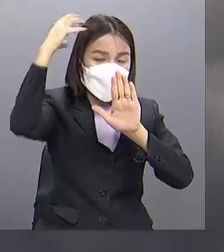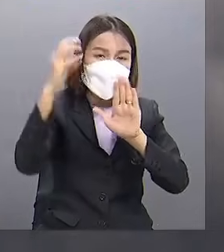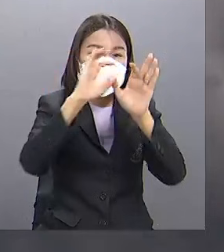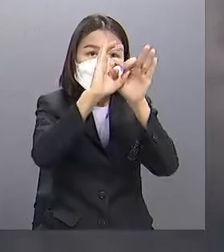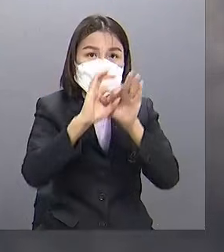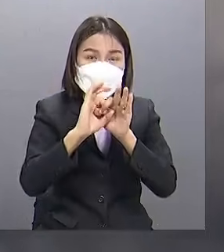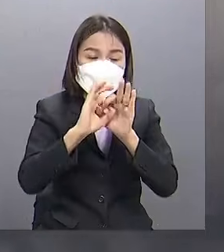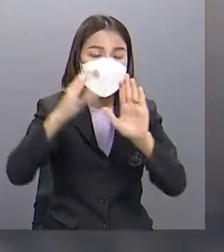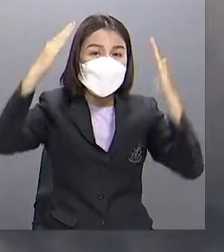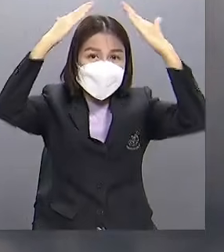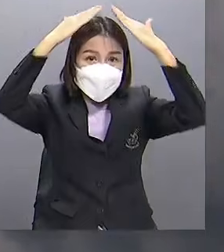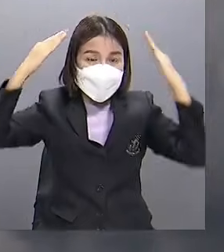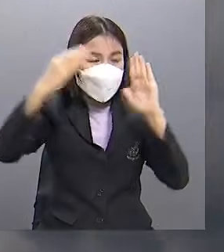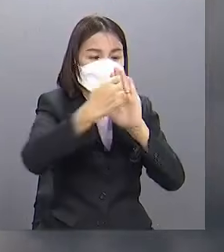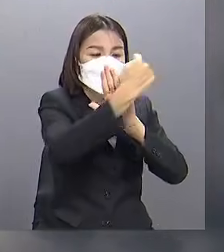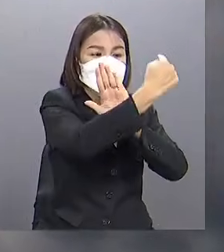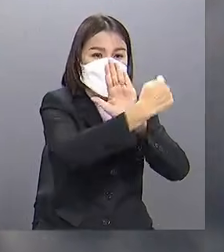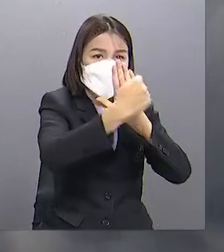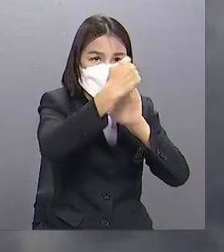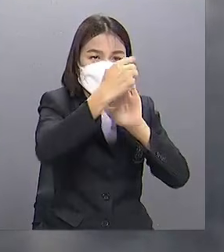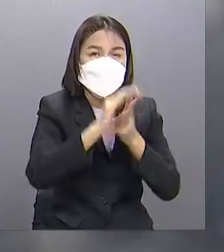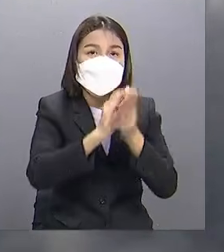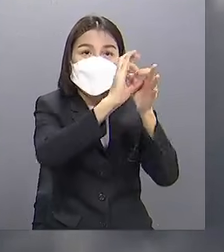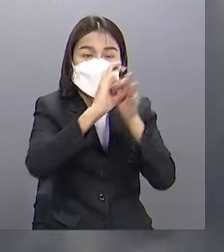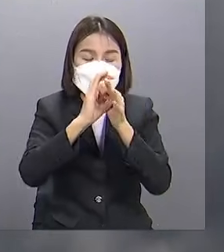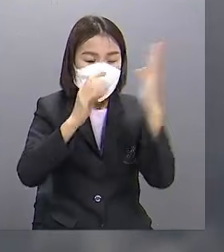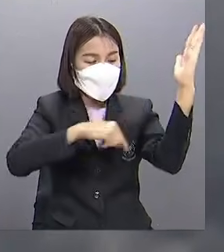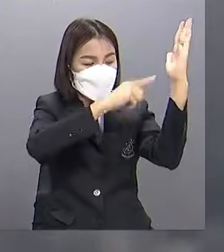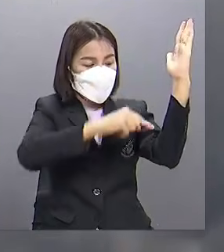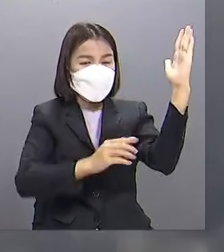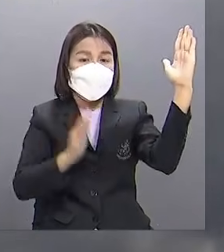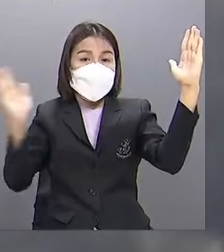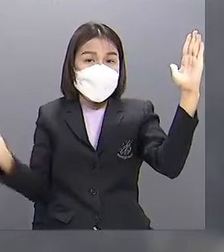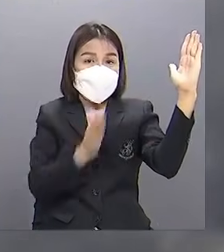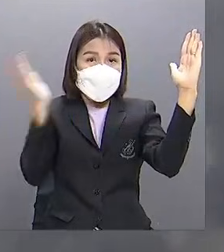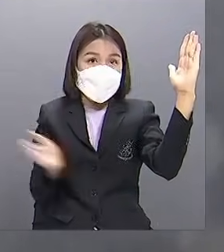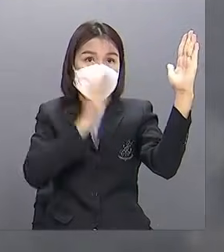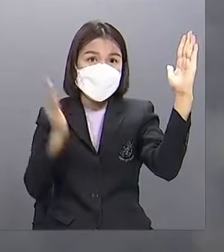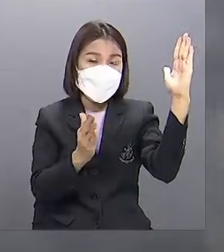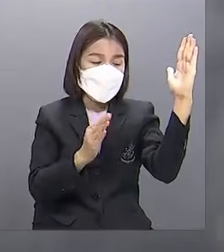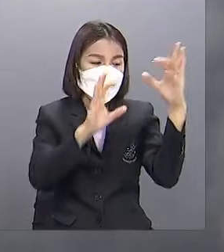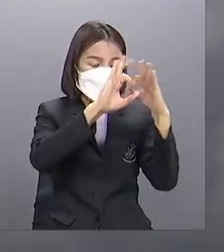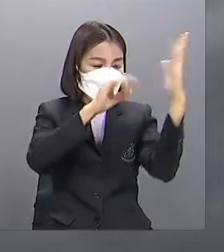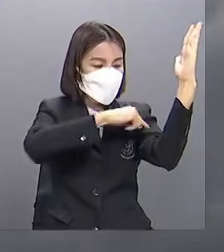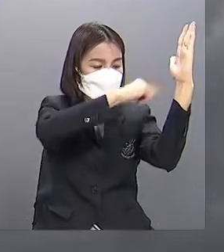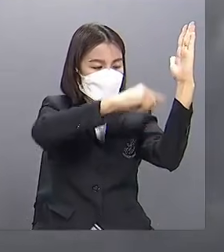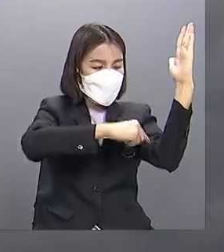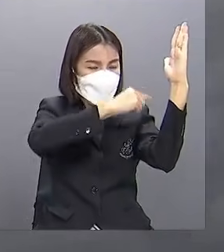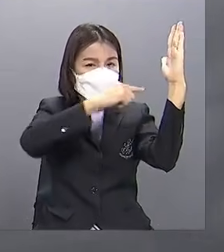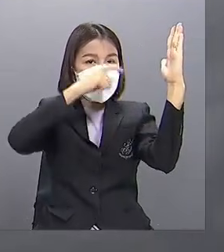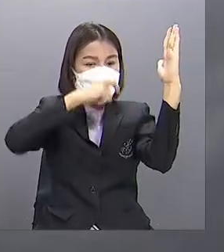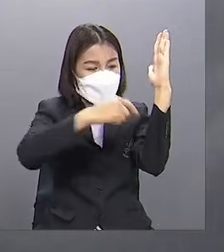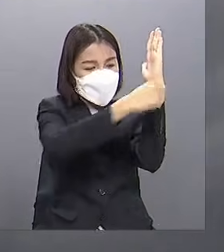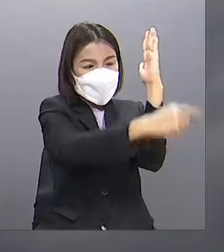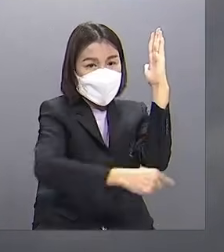อนบนประกอบกับมรสุมตะวันตกเฉียงใต้มีกำลังแรงขึ้นพัดปกคลุมทะเลอันดามันประเทศไทยและอ่าวไทยทำ